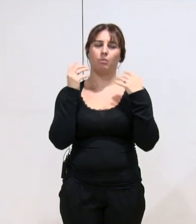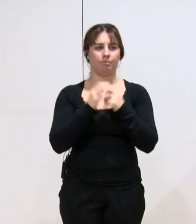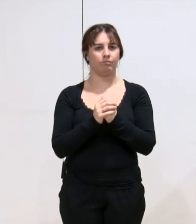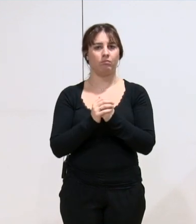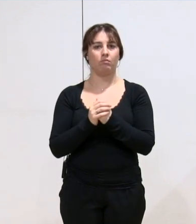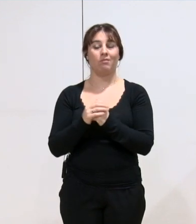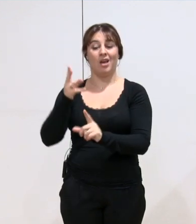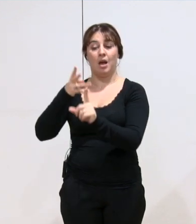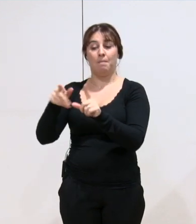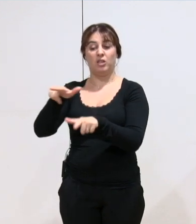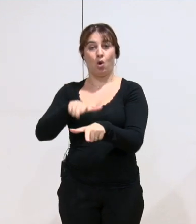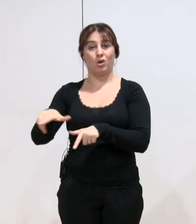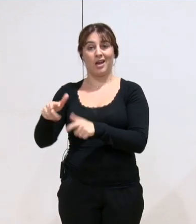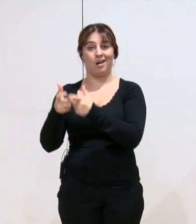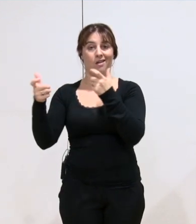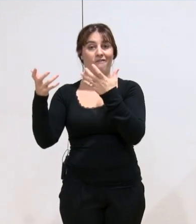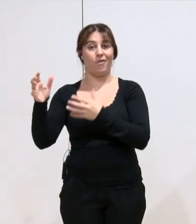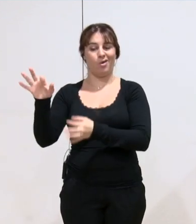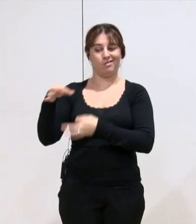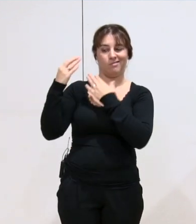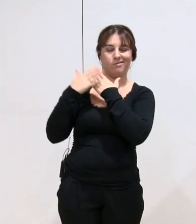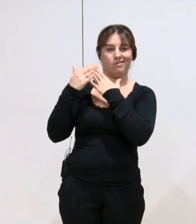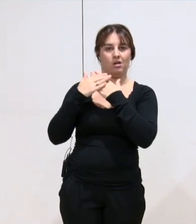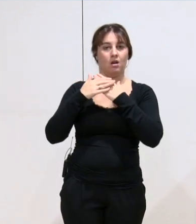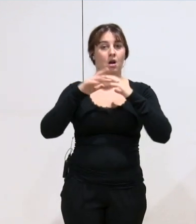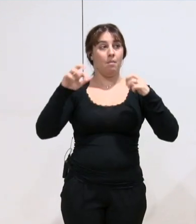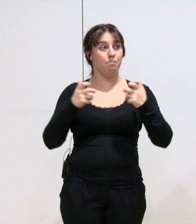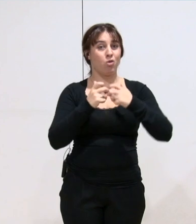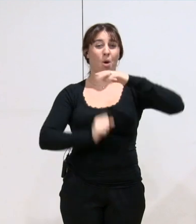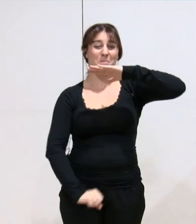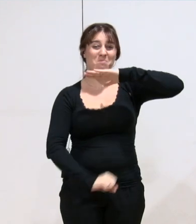puisse indiquer les montants maximum des frais à rembourser.